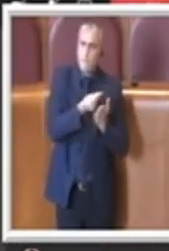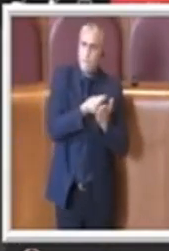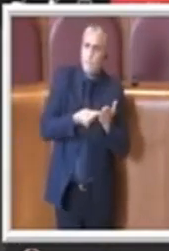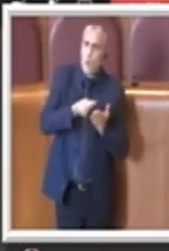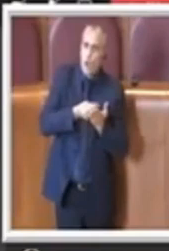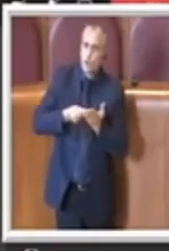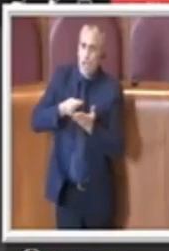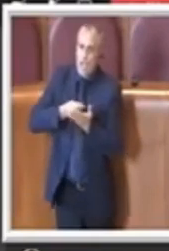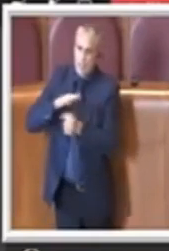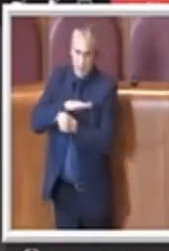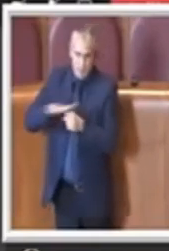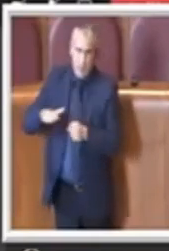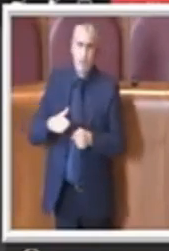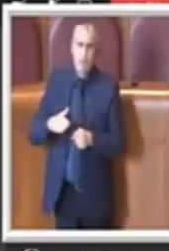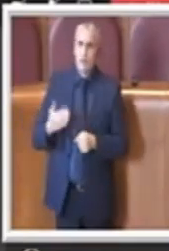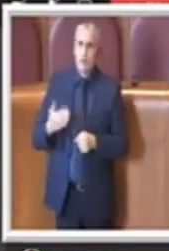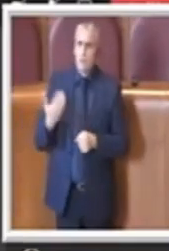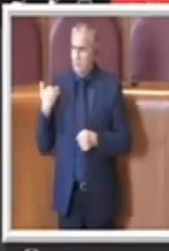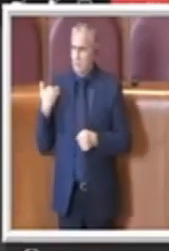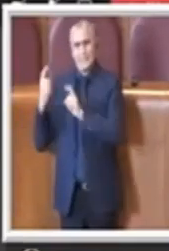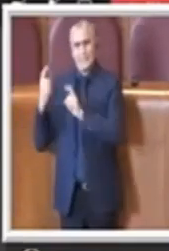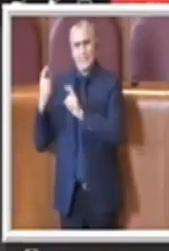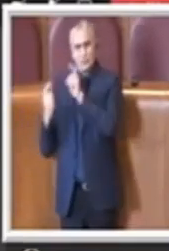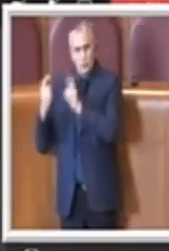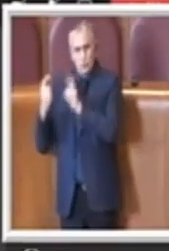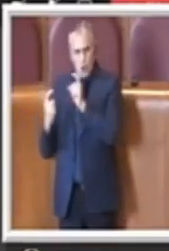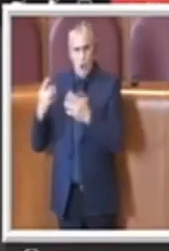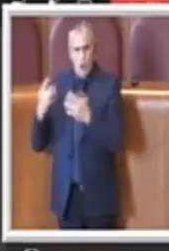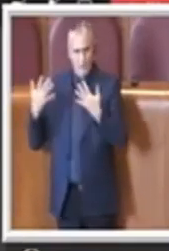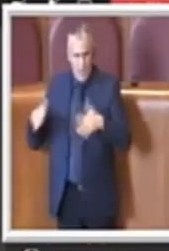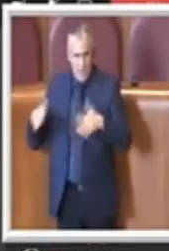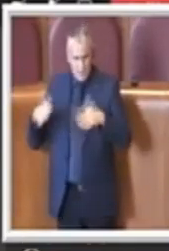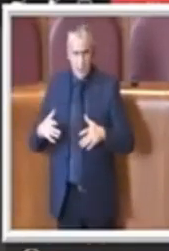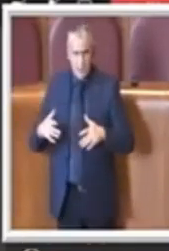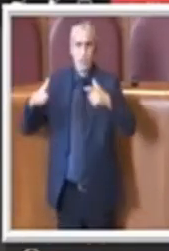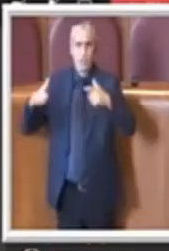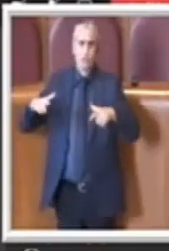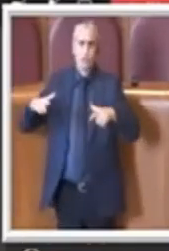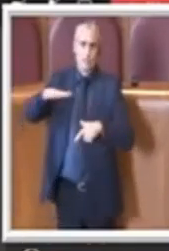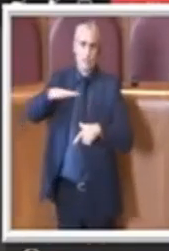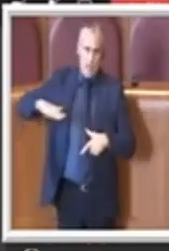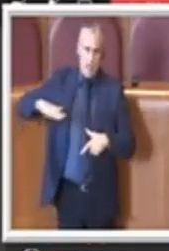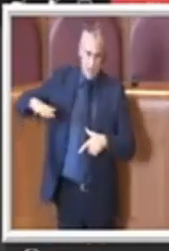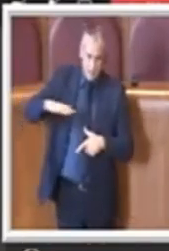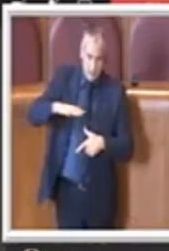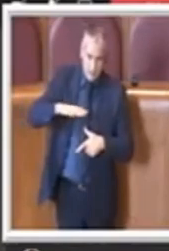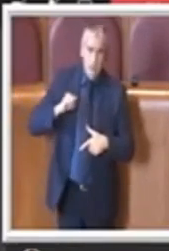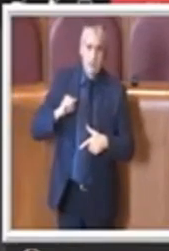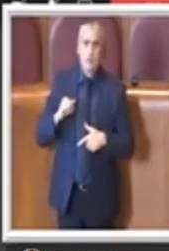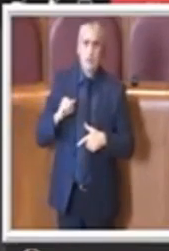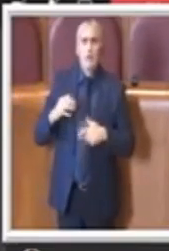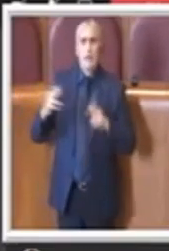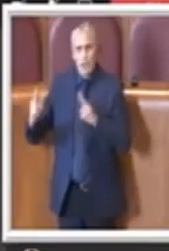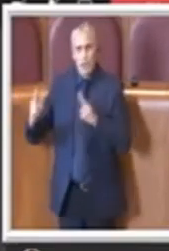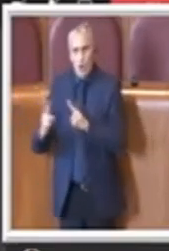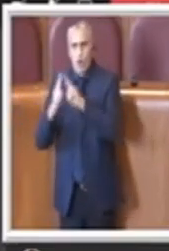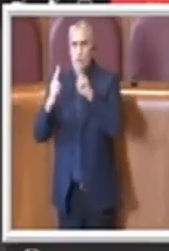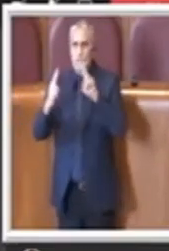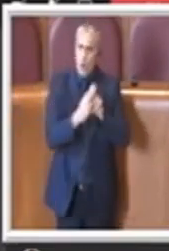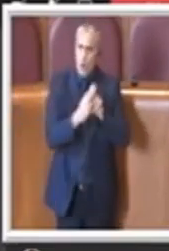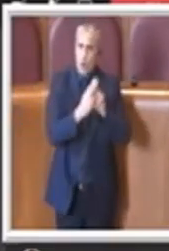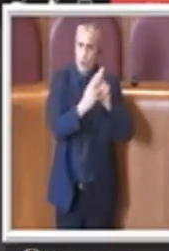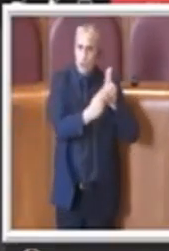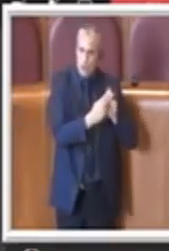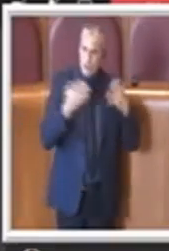stato fatta una discussione anche con la città sono stati fatti degli incontri alcuni